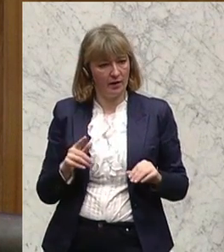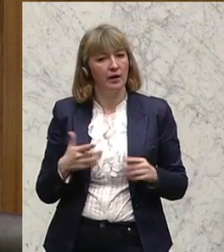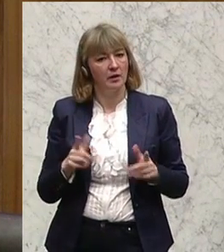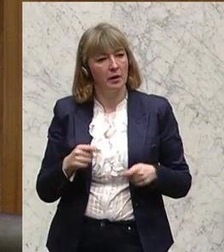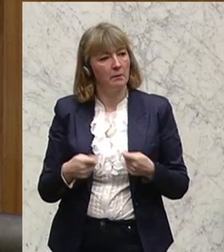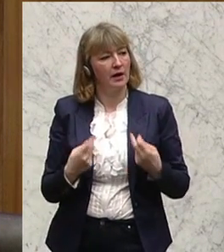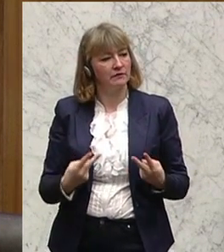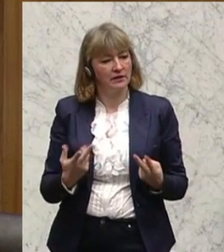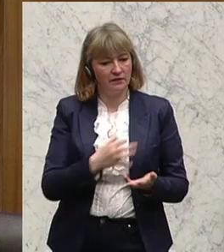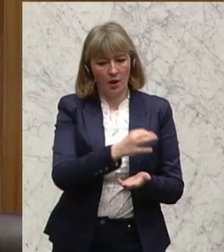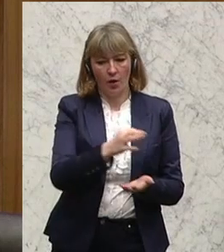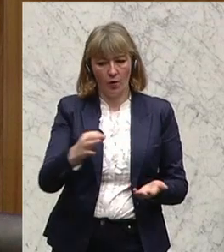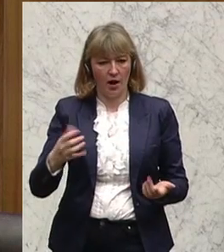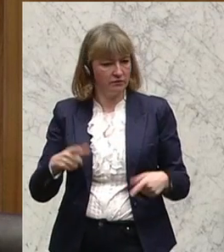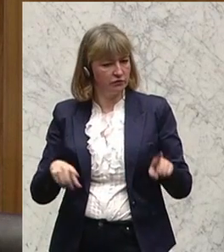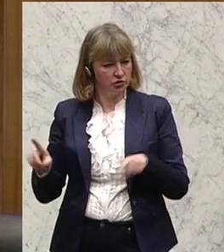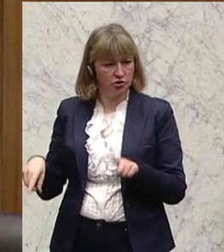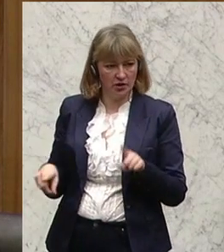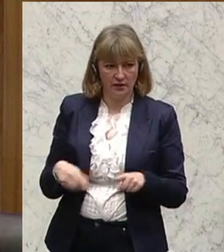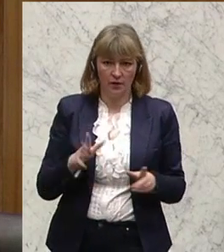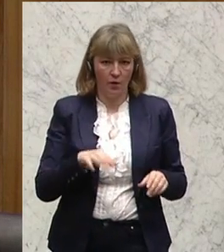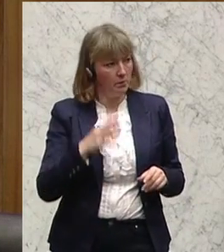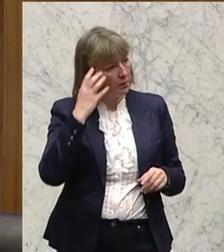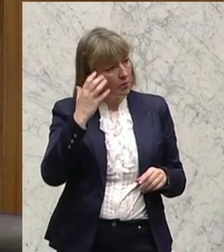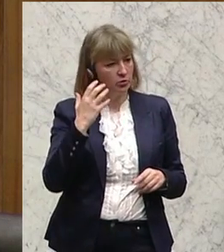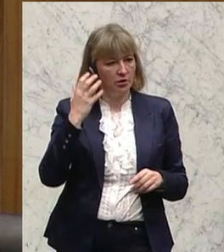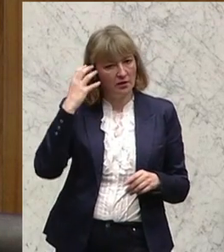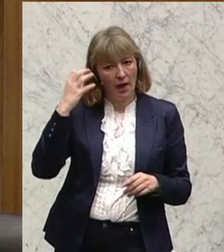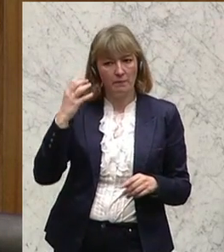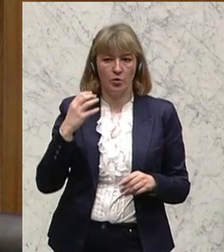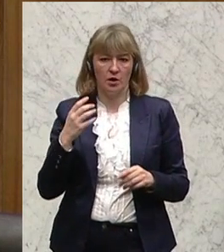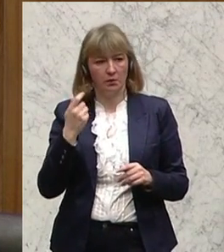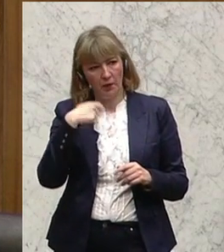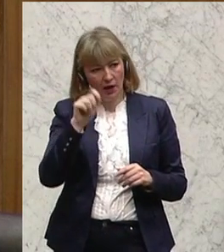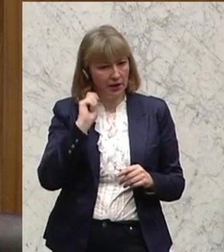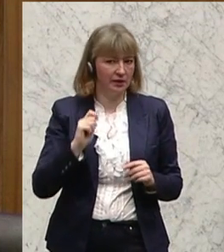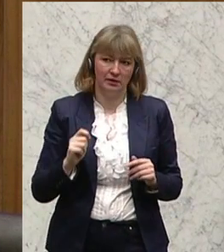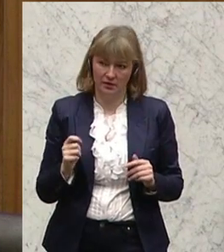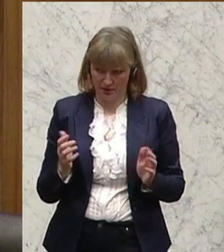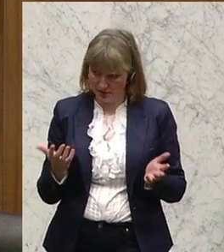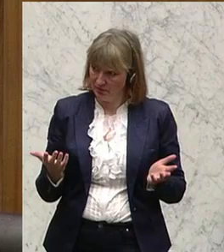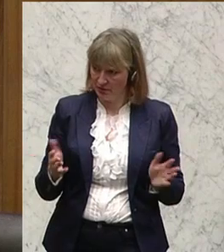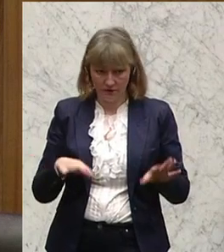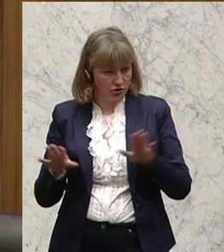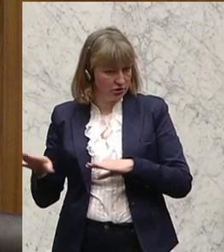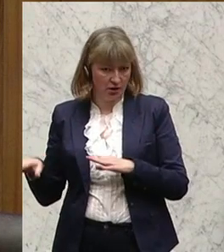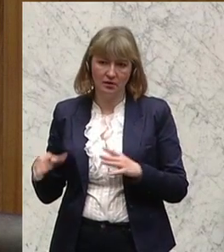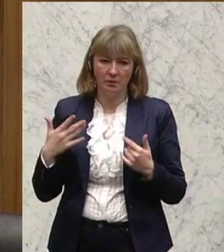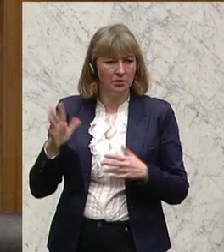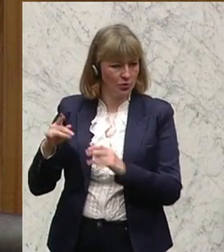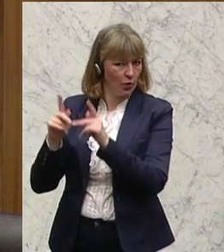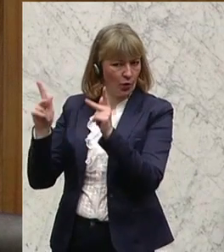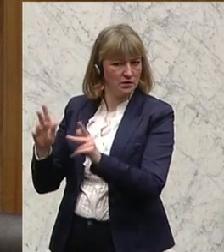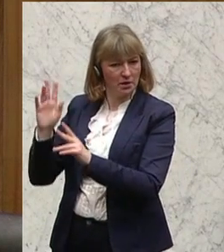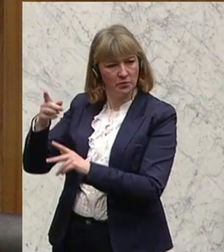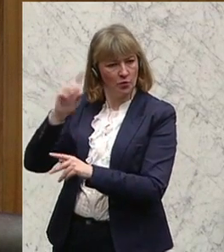Marktwerten jeweils lokal. Die sind unterschiedlich, ob es jetzt München, Hamburg oder Berlin ist. Aber das war das Konzept des deutschen